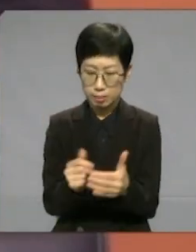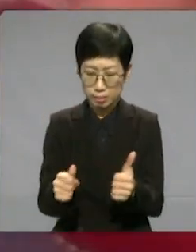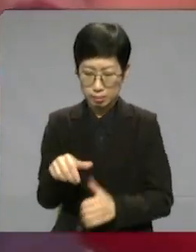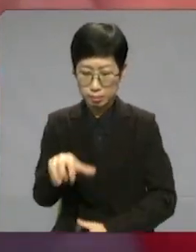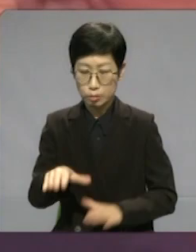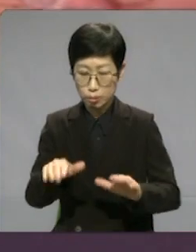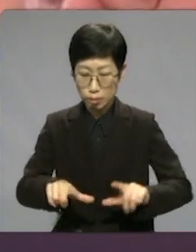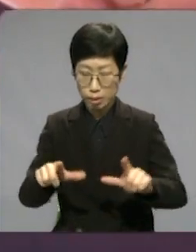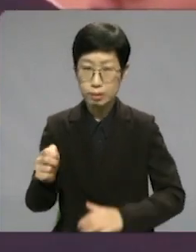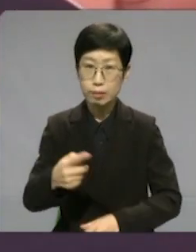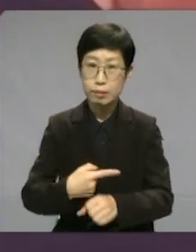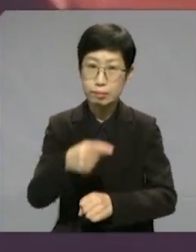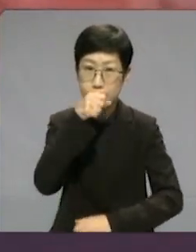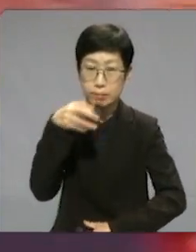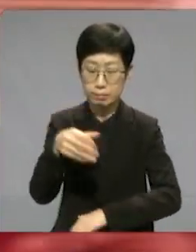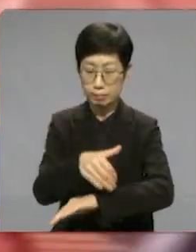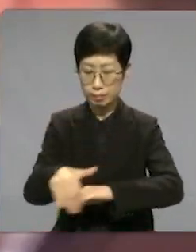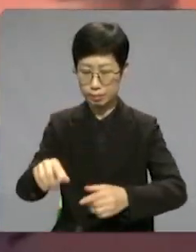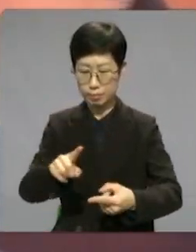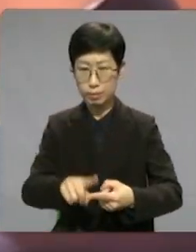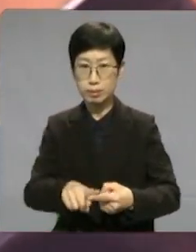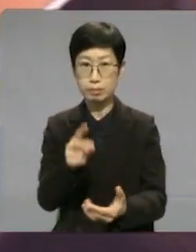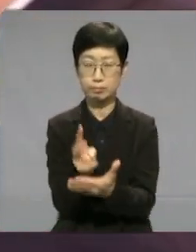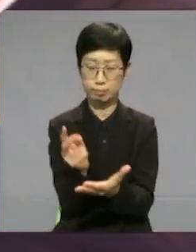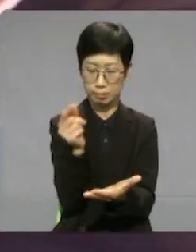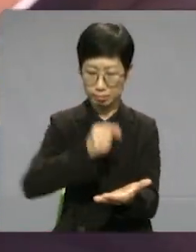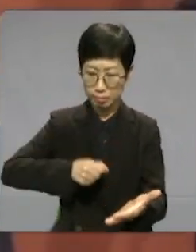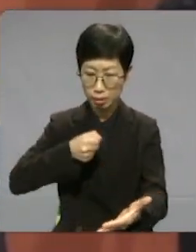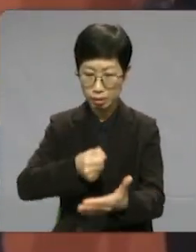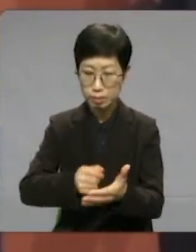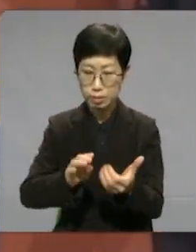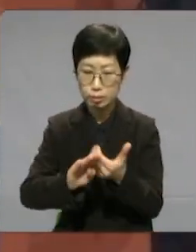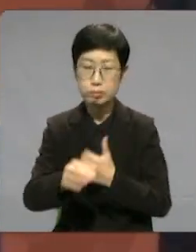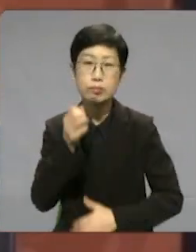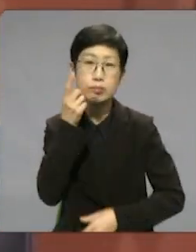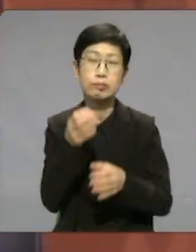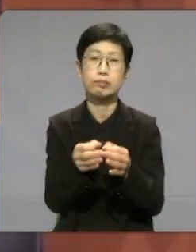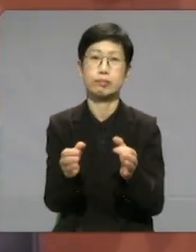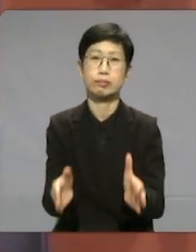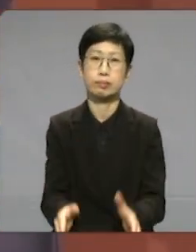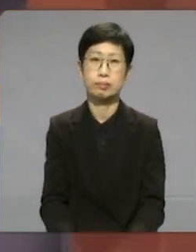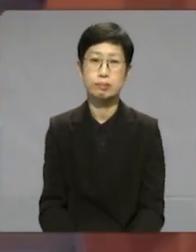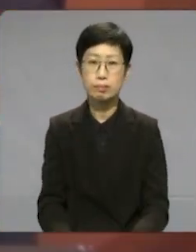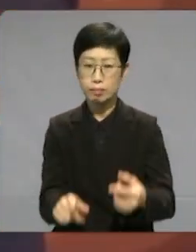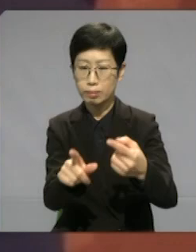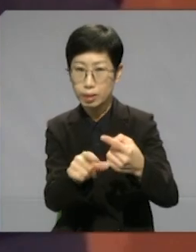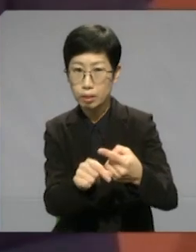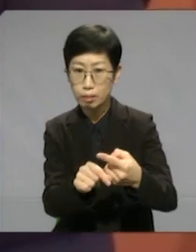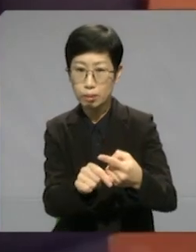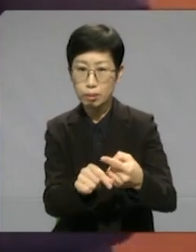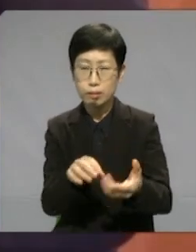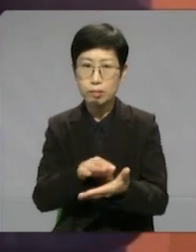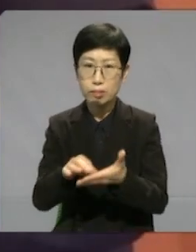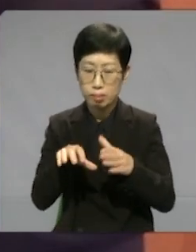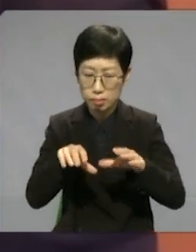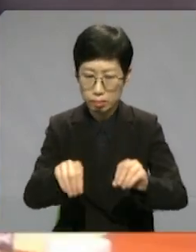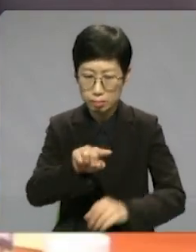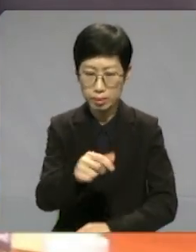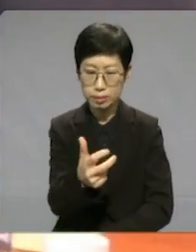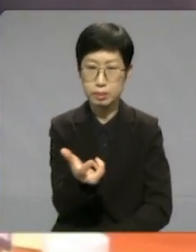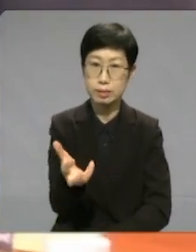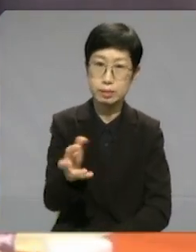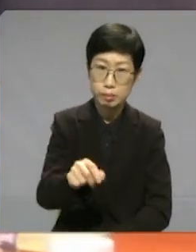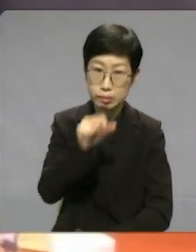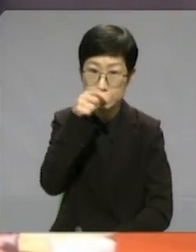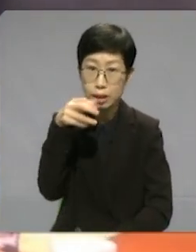연방헌법재판소가 올해와 내년 예산안에 대해 위헌 결정을 내린 지 한 달 만인데요. 1월에 재정 셧다운과 170억 유로의